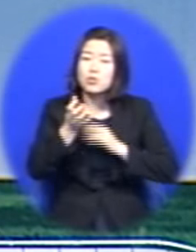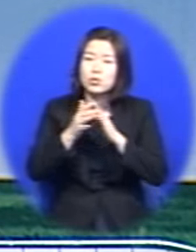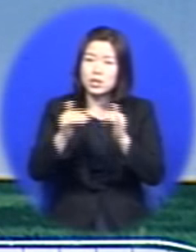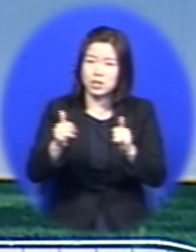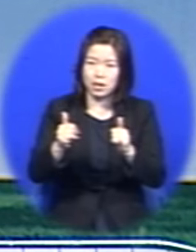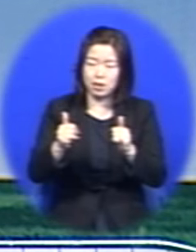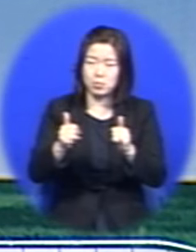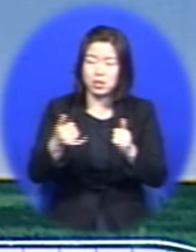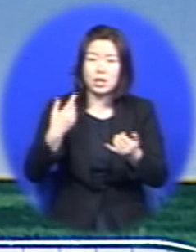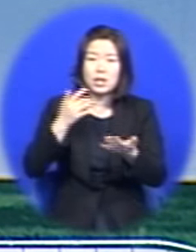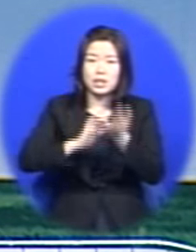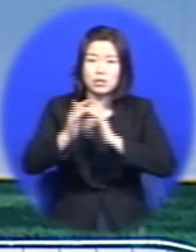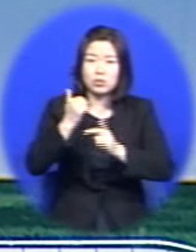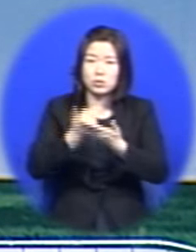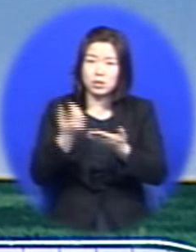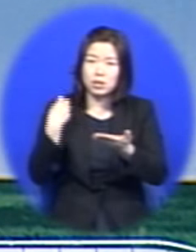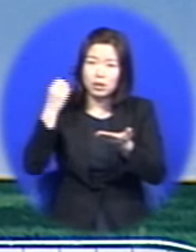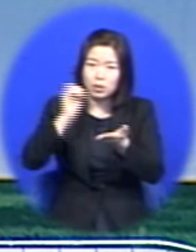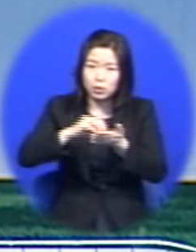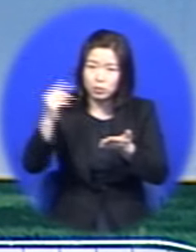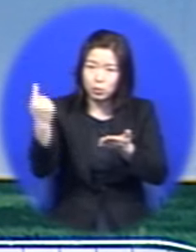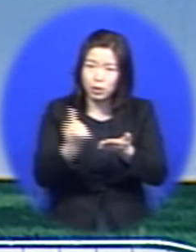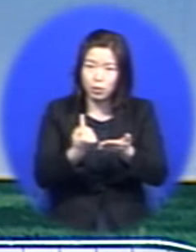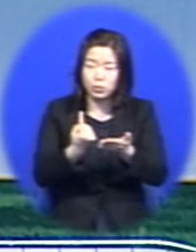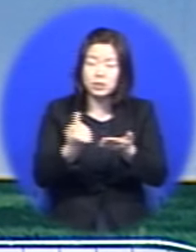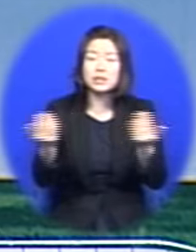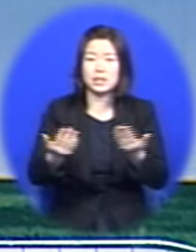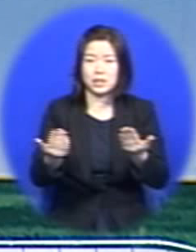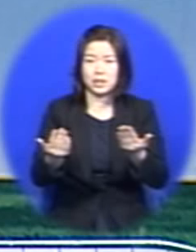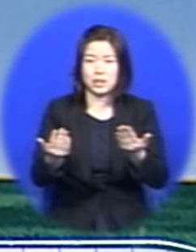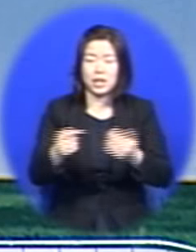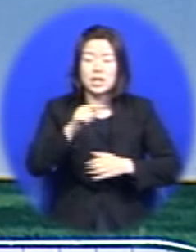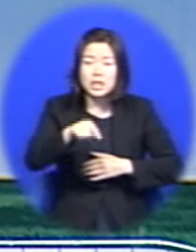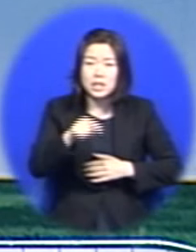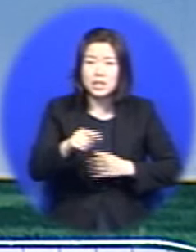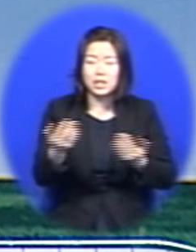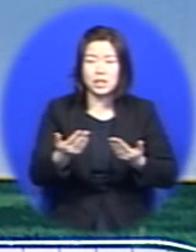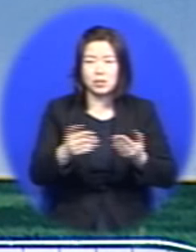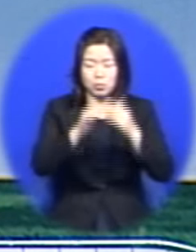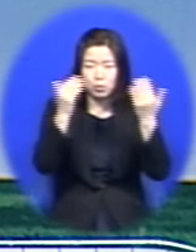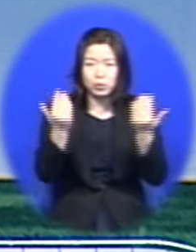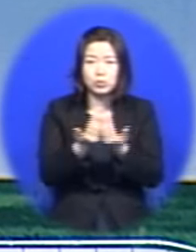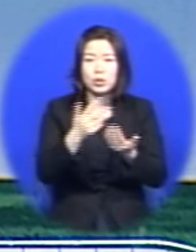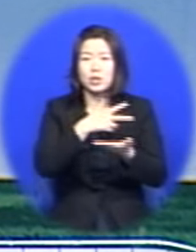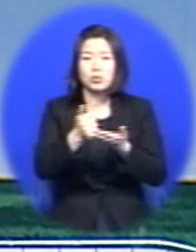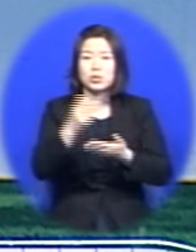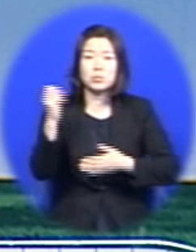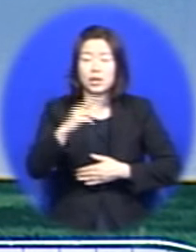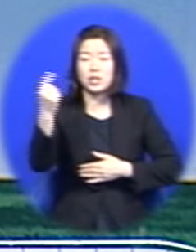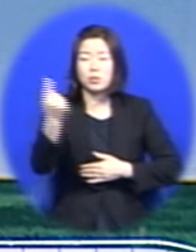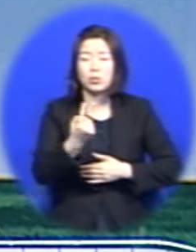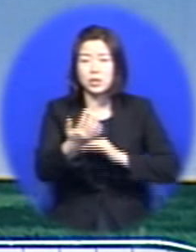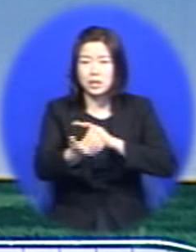예수님께로 돌아오는 일이 우리 주님이 재림하시기 전에 이루어질 일이라는 거죠.